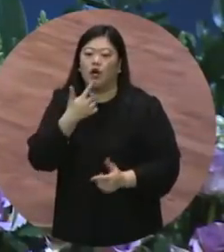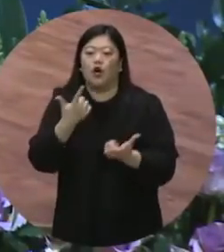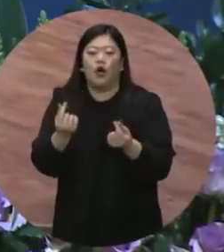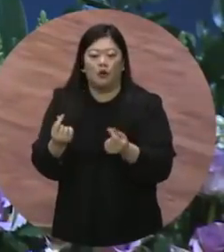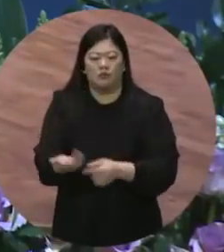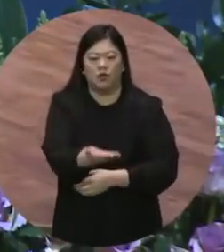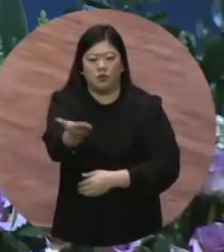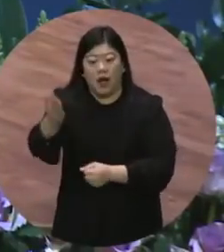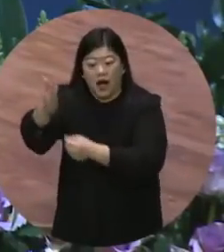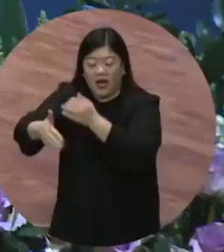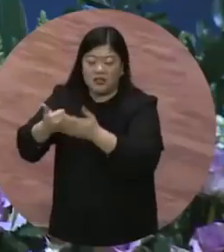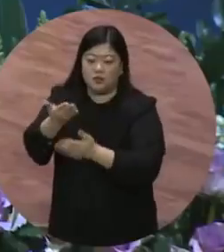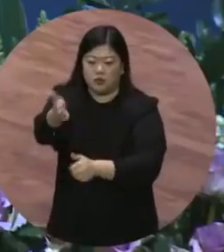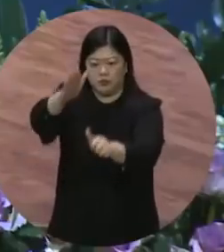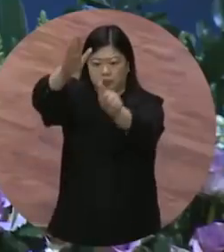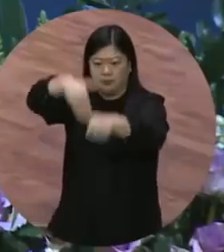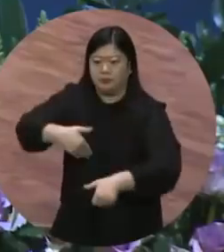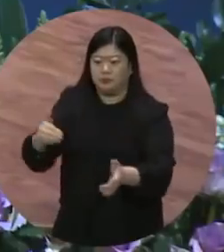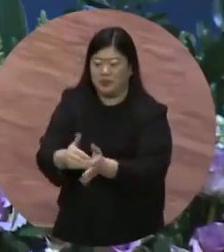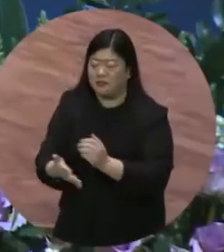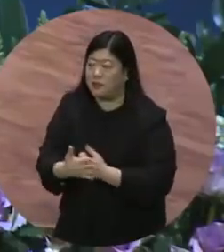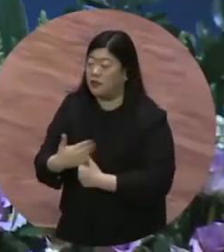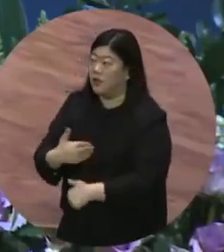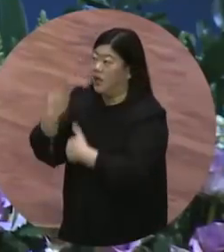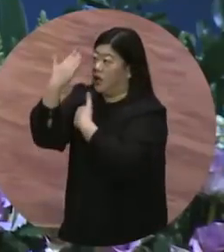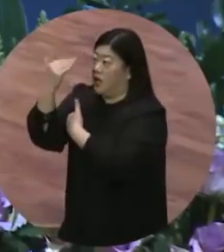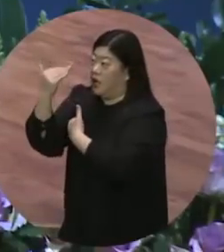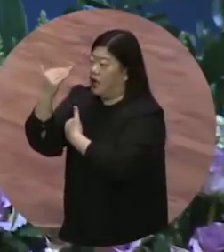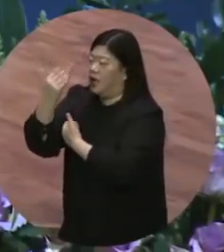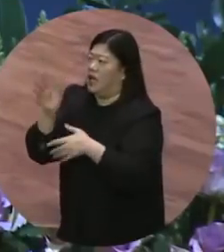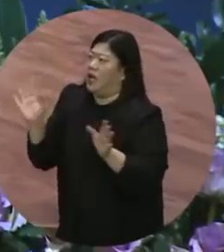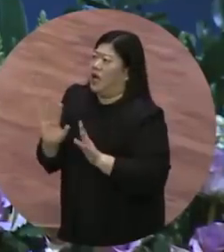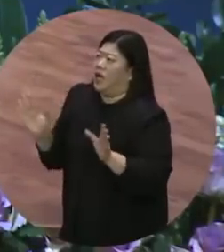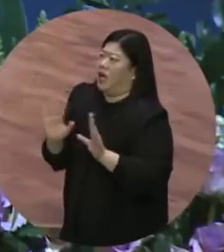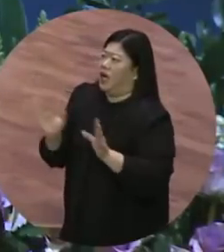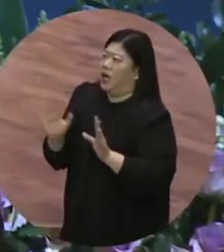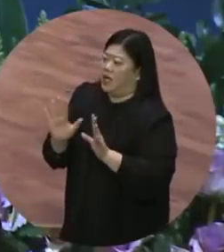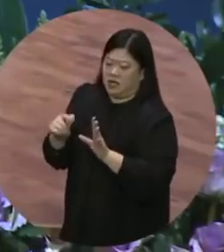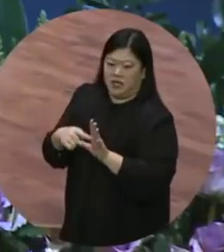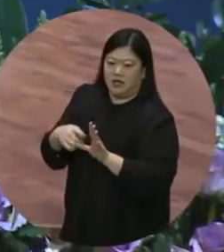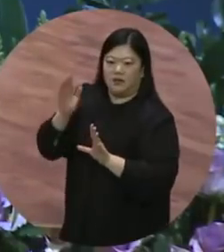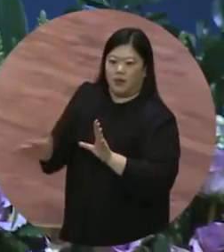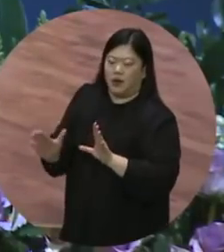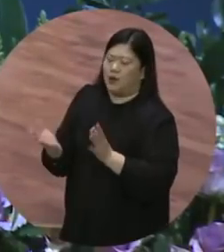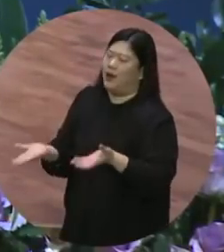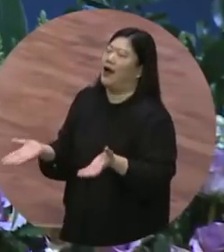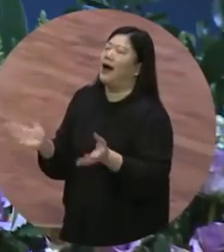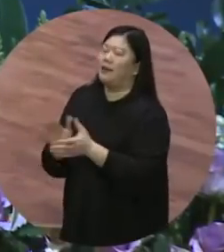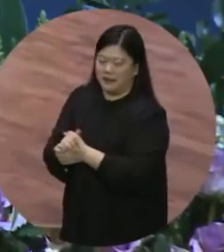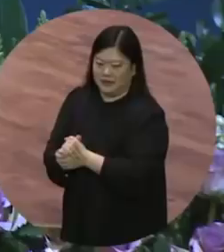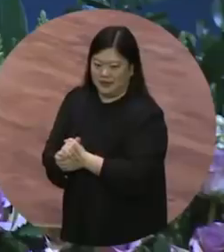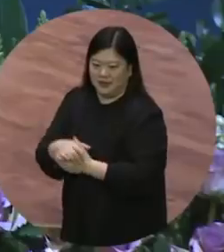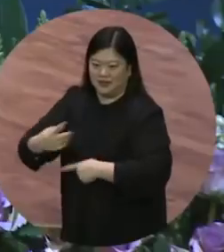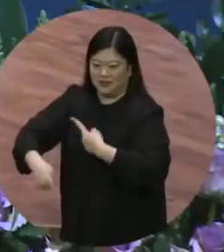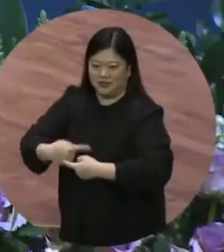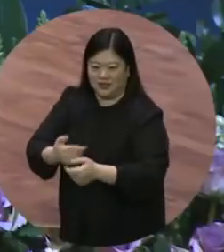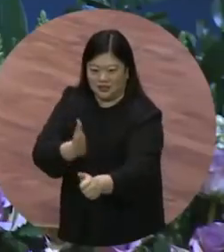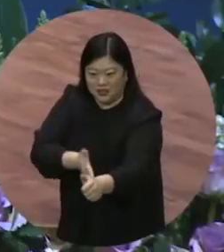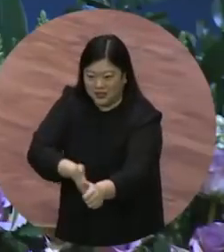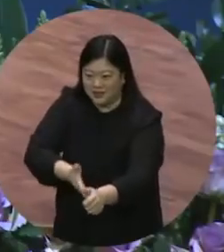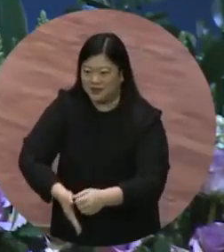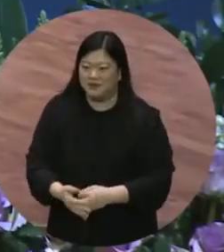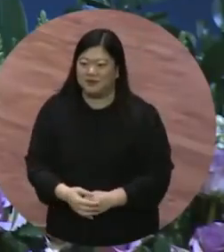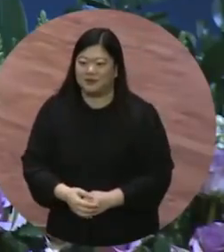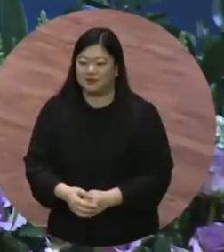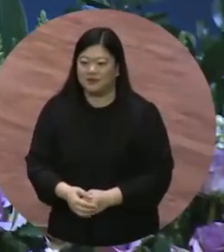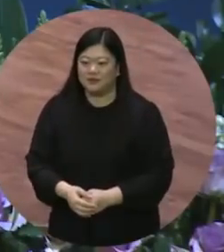강한 의지 앞에 내가 아멘이라고 화답해야 돼요. 무릎 꿇어야 됩니다. 오늘 본문의 말씀은 아브라함이 하나님에